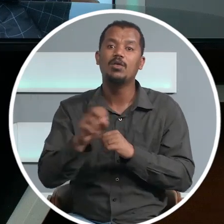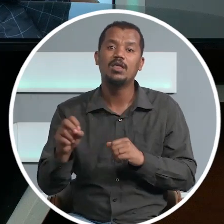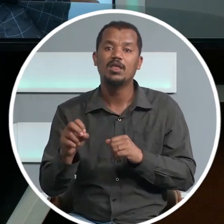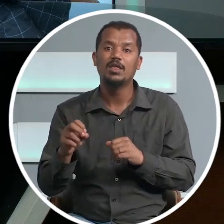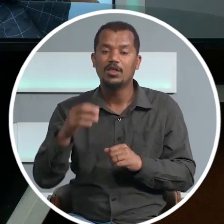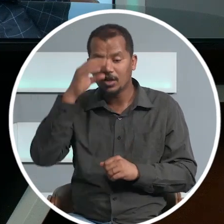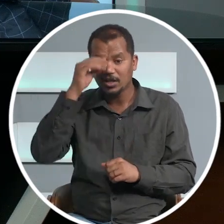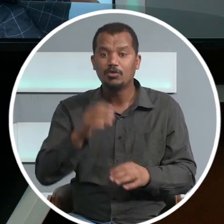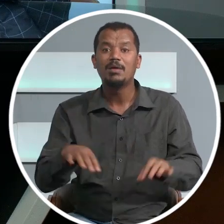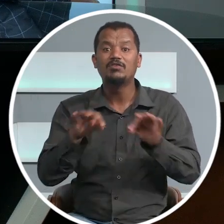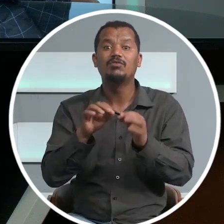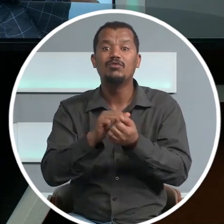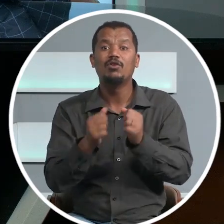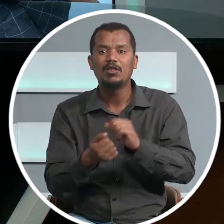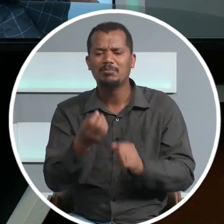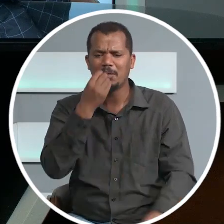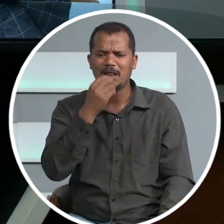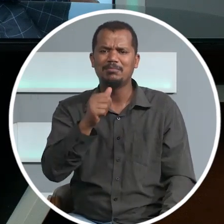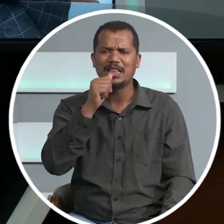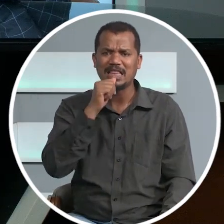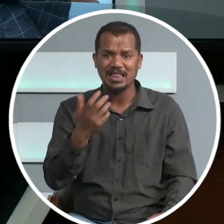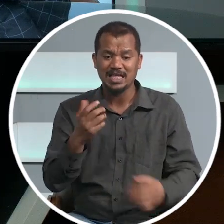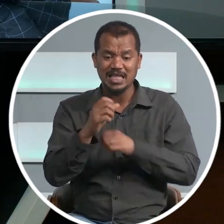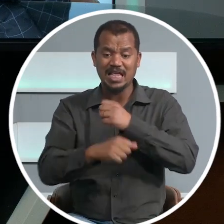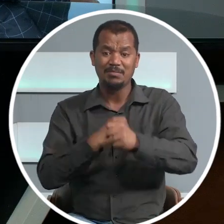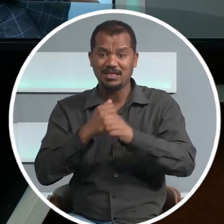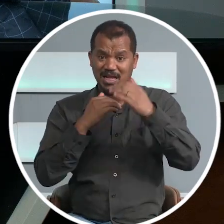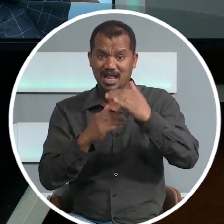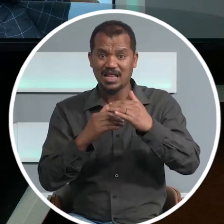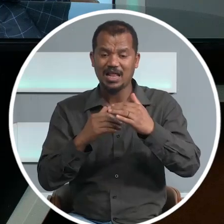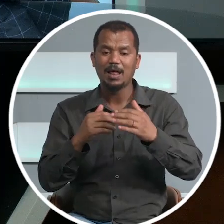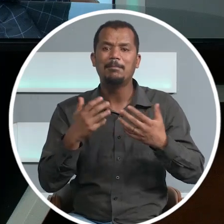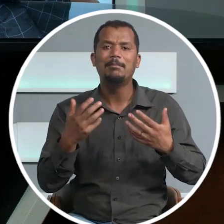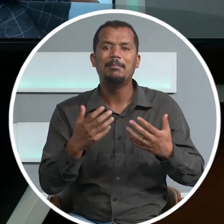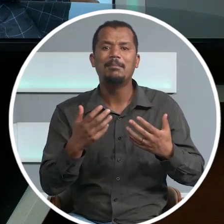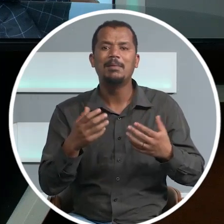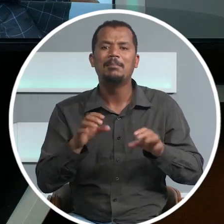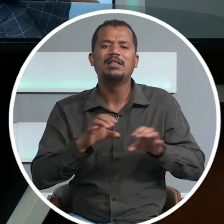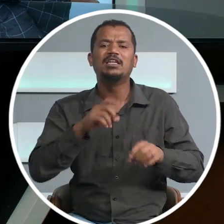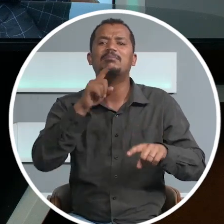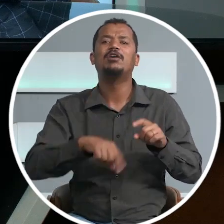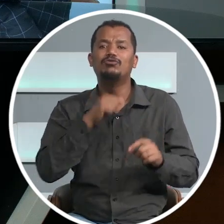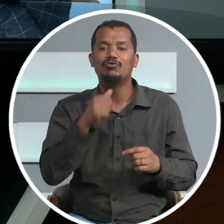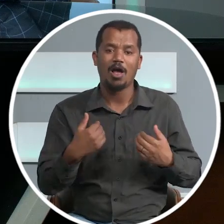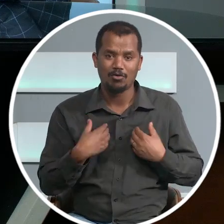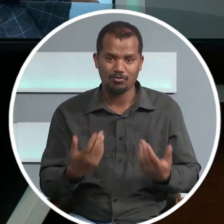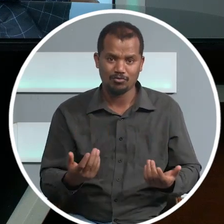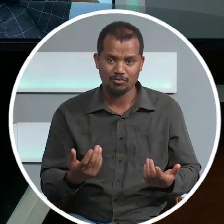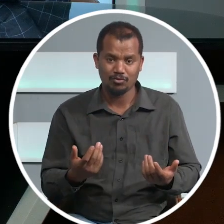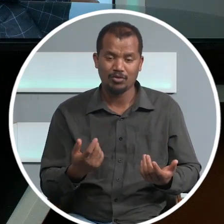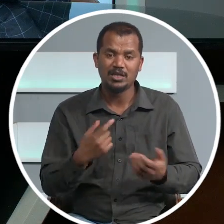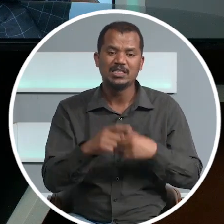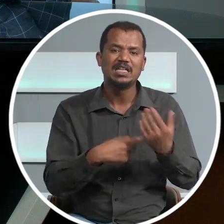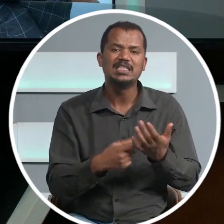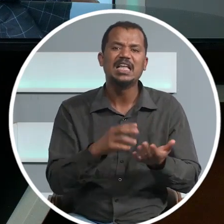መሰረታዊ ለሰው የሚያስፈልጉ ክህሎቶችን በራስ መብላት መጠጣት እድሜያችን ያህል እንደማከናውን ልጆች አሉ መማር የማይችሉ ለነዛ የሚያስፈልጉ ሰፋፊ